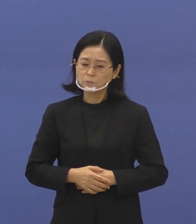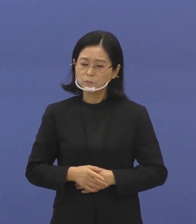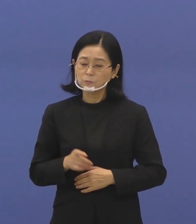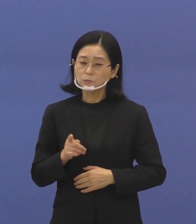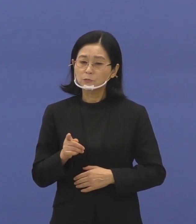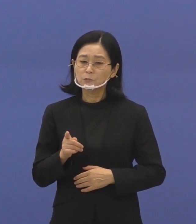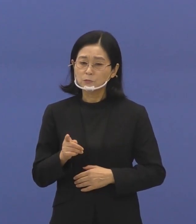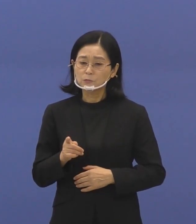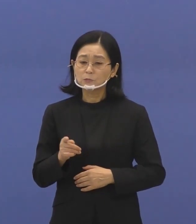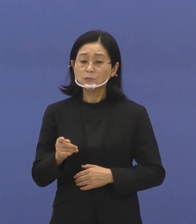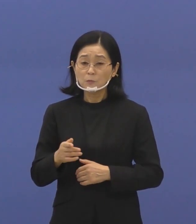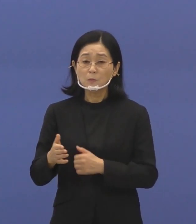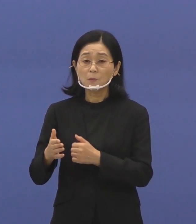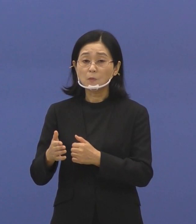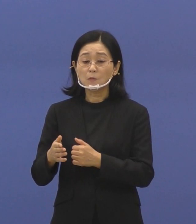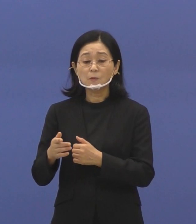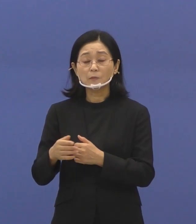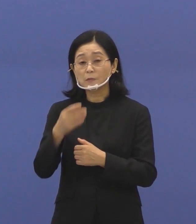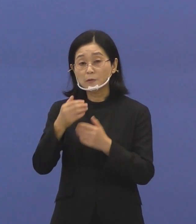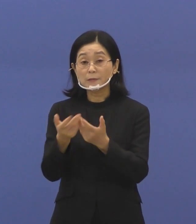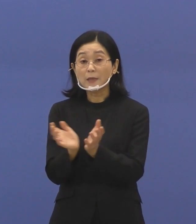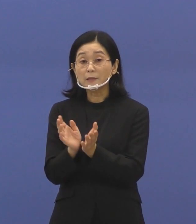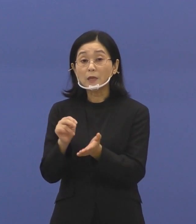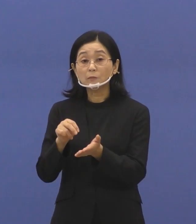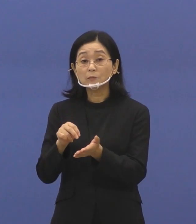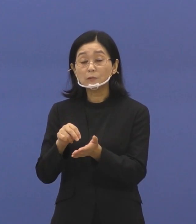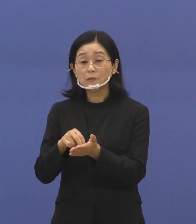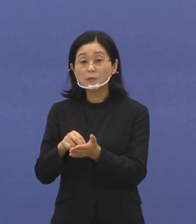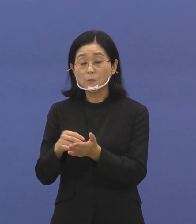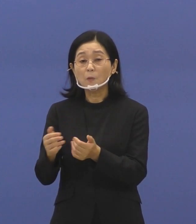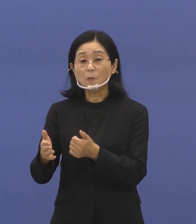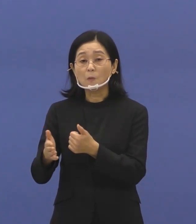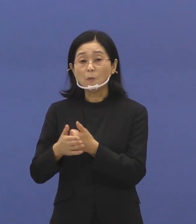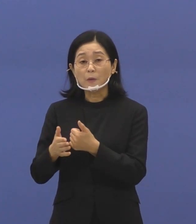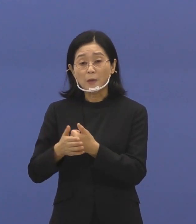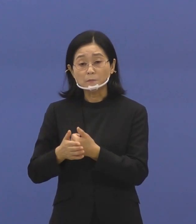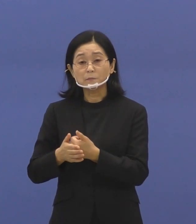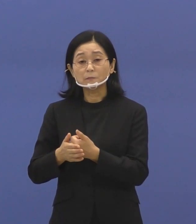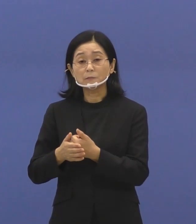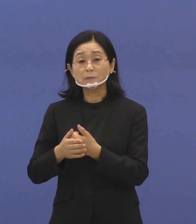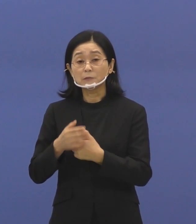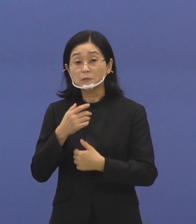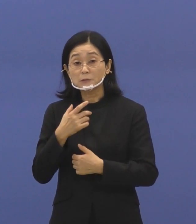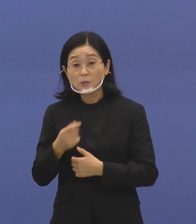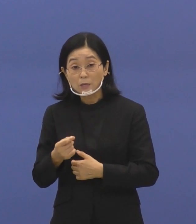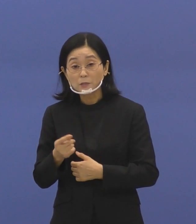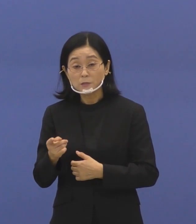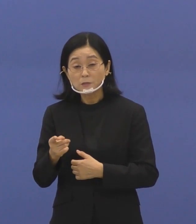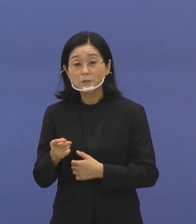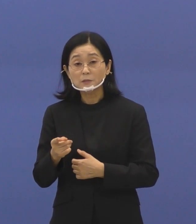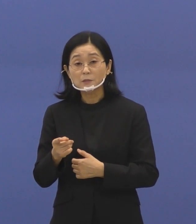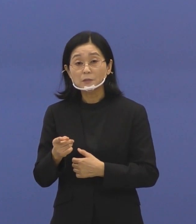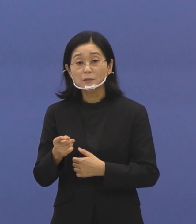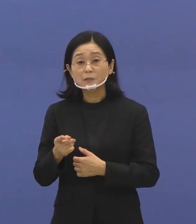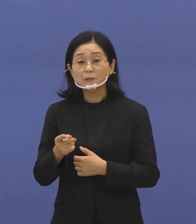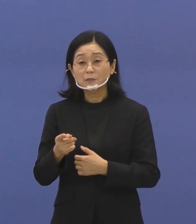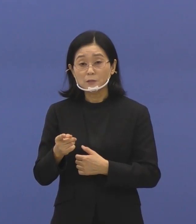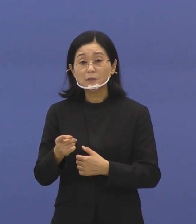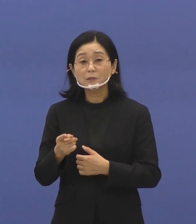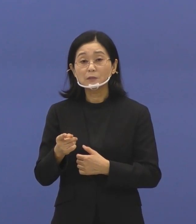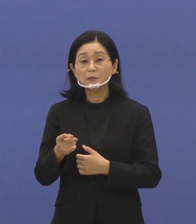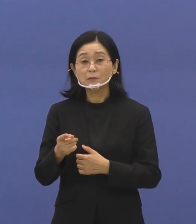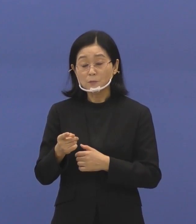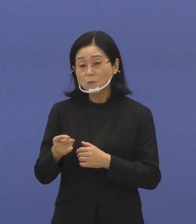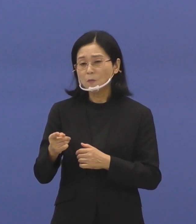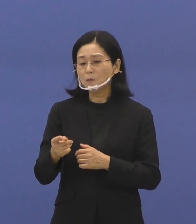そちらが応援する側と一貫して戦うような選挙を